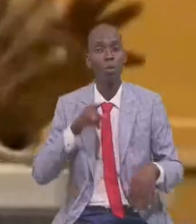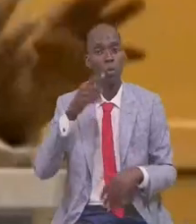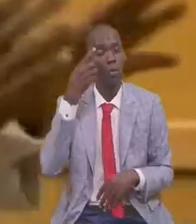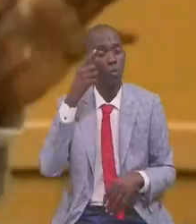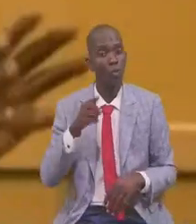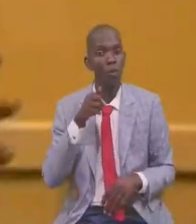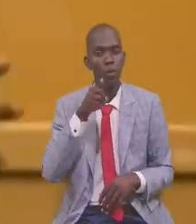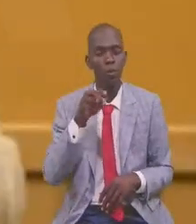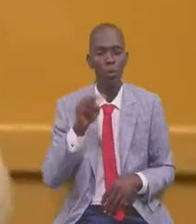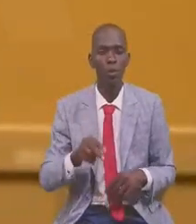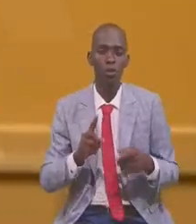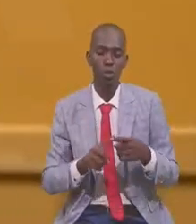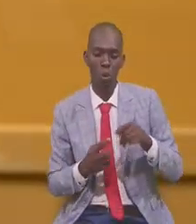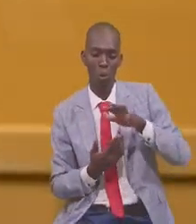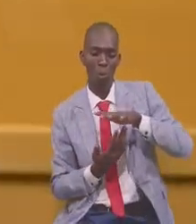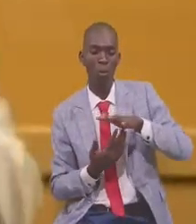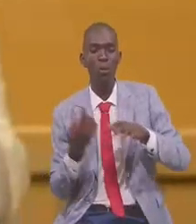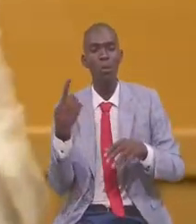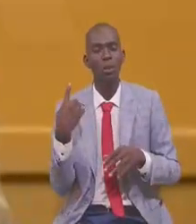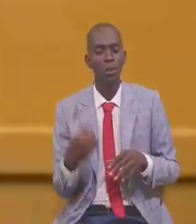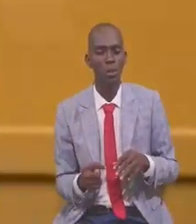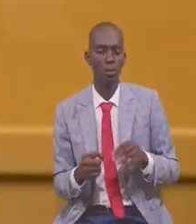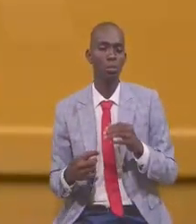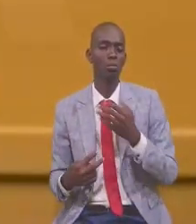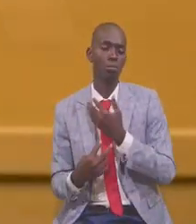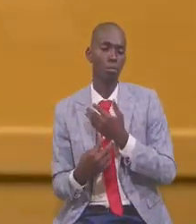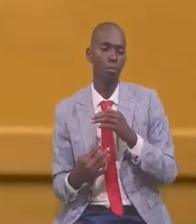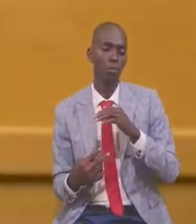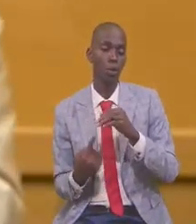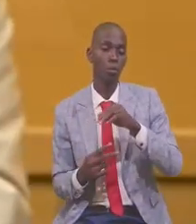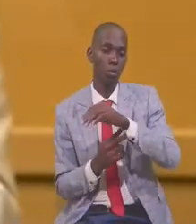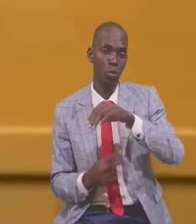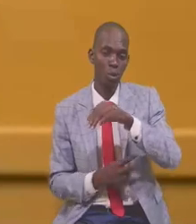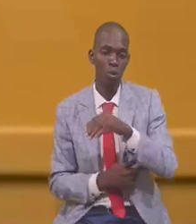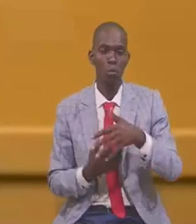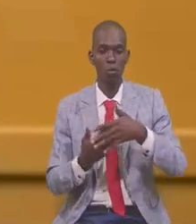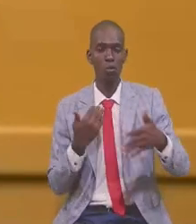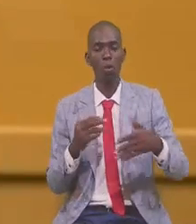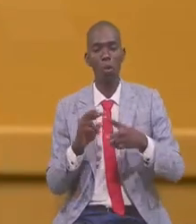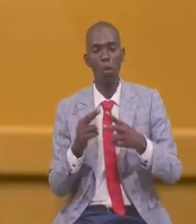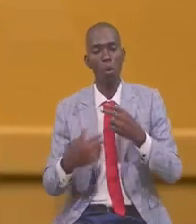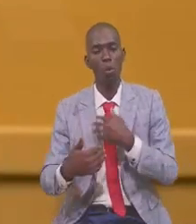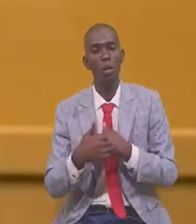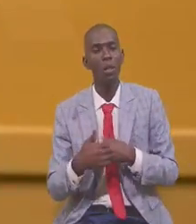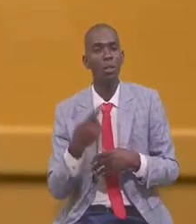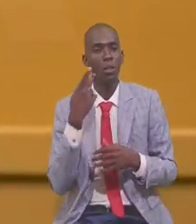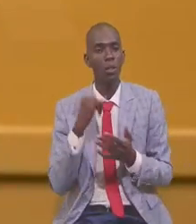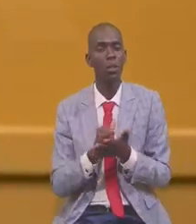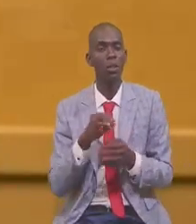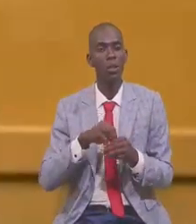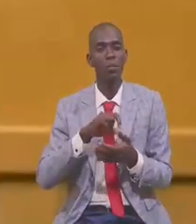pont devant ou derrière toi. Verset 5. Et l'athlète n'est pas